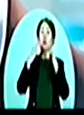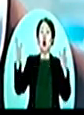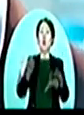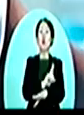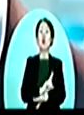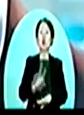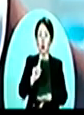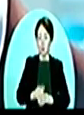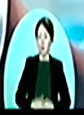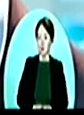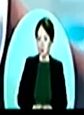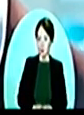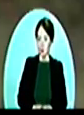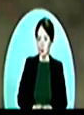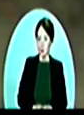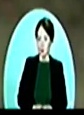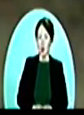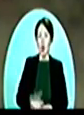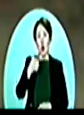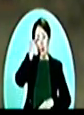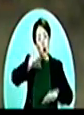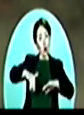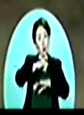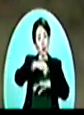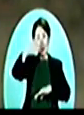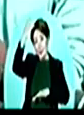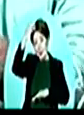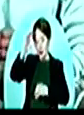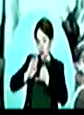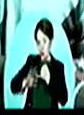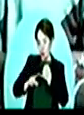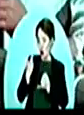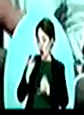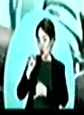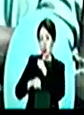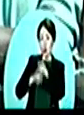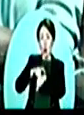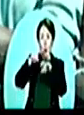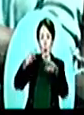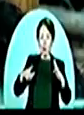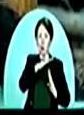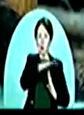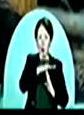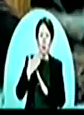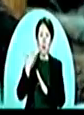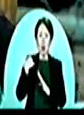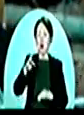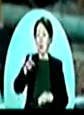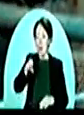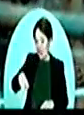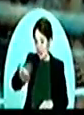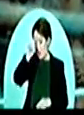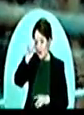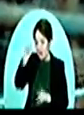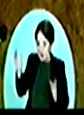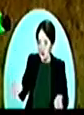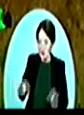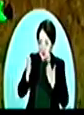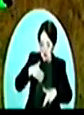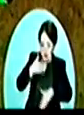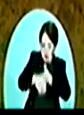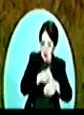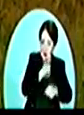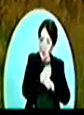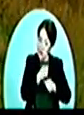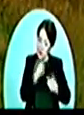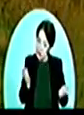том одоо үр дүн байгаа юм. Монгол улсын засгийн газар сүүлийн 20-р жил зогсоод байсан мал эмнэлгийн урьдчилан сэргийлэх ажлыг